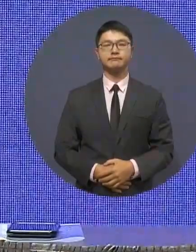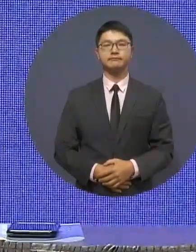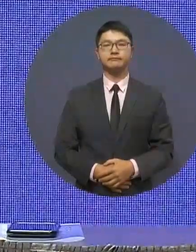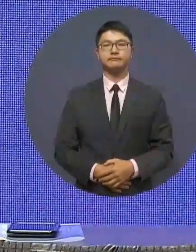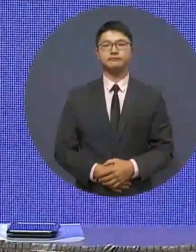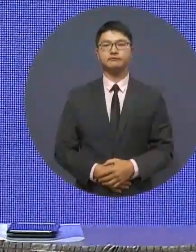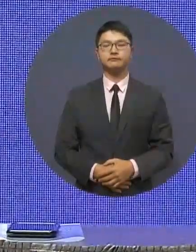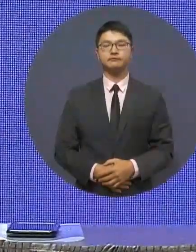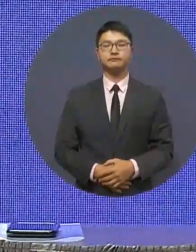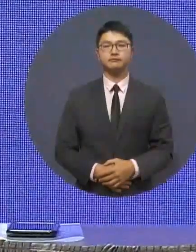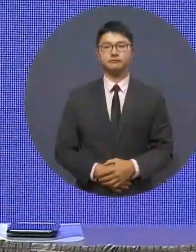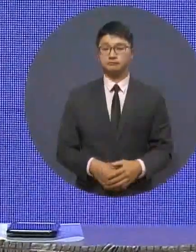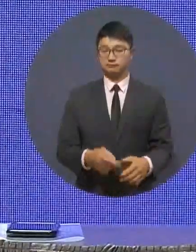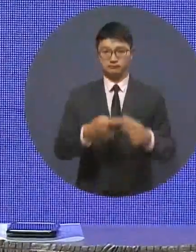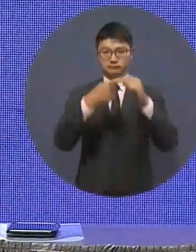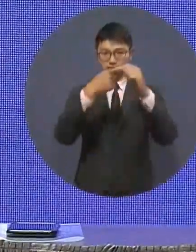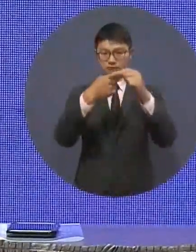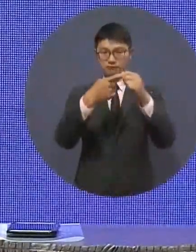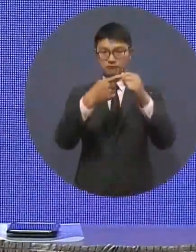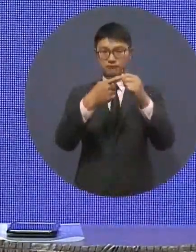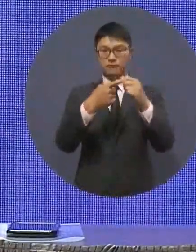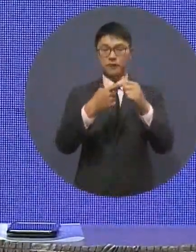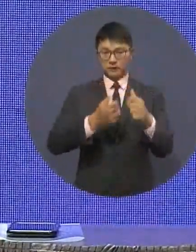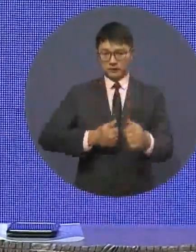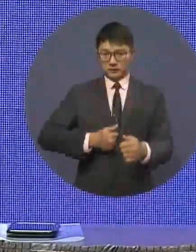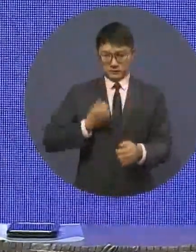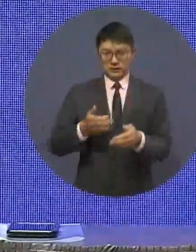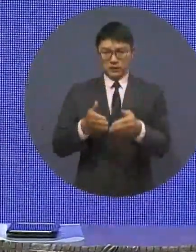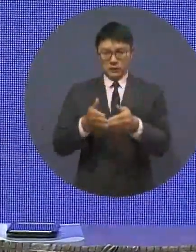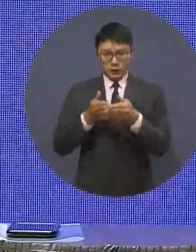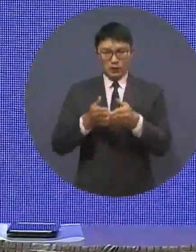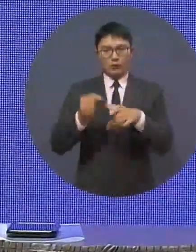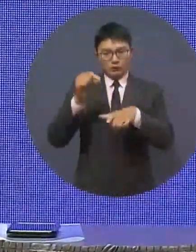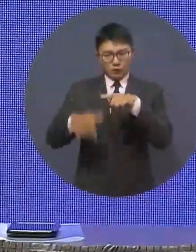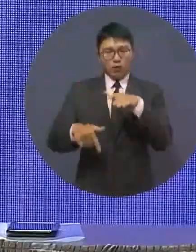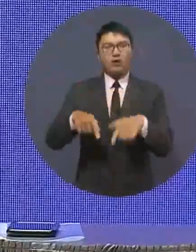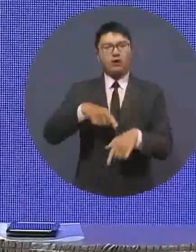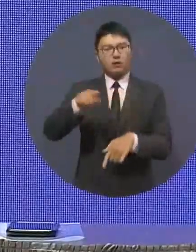事情，就是第一，就是要让有需要的厂商，